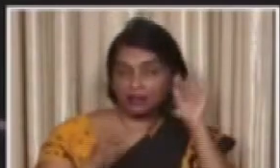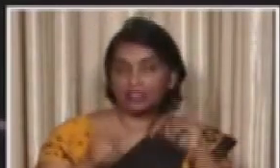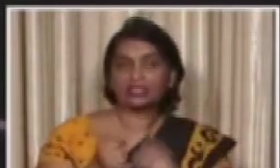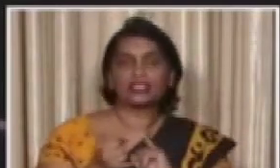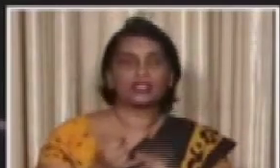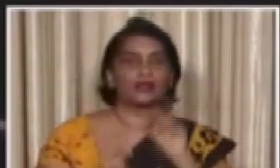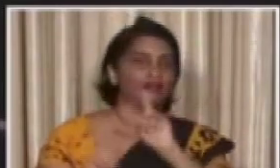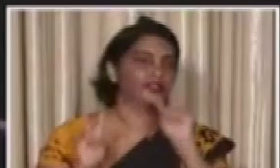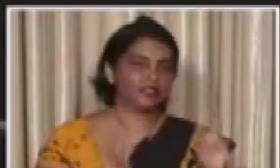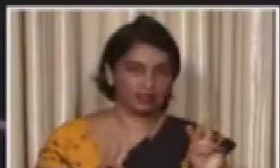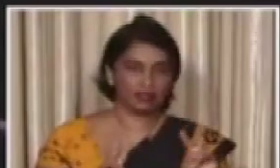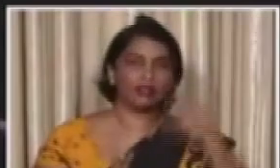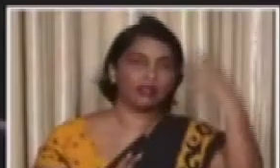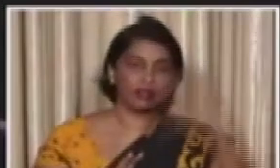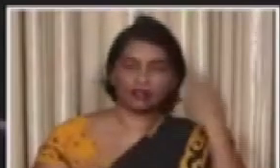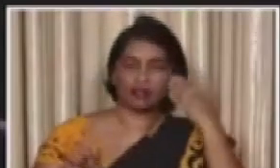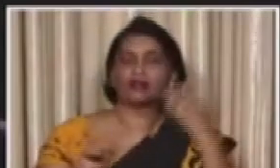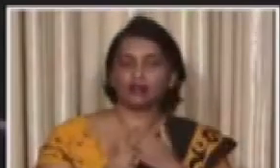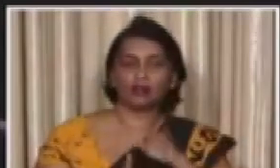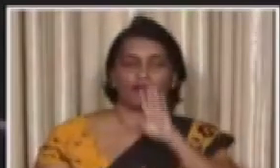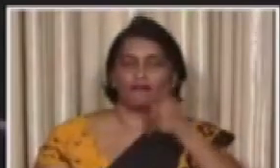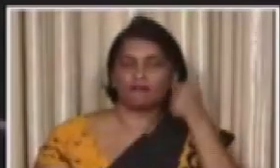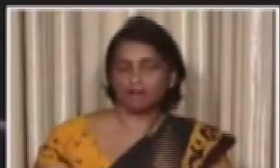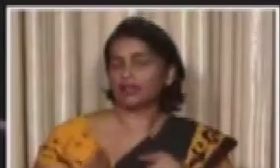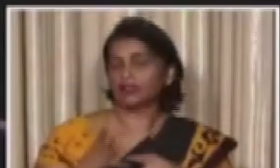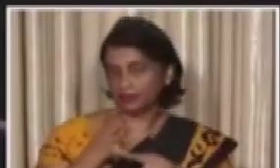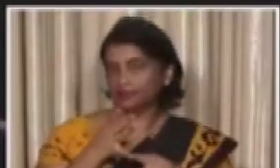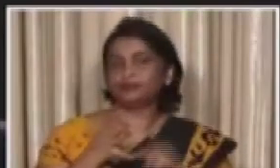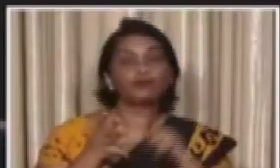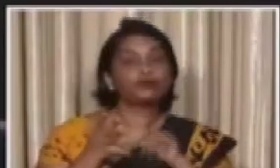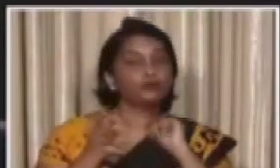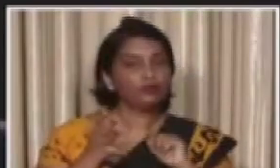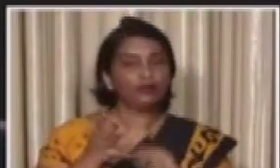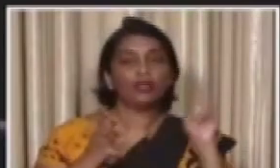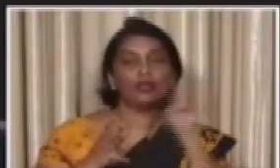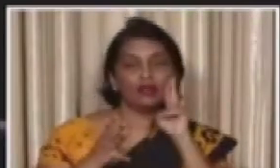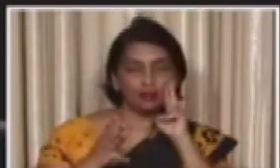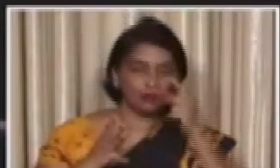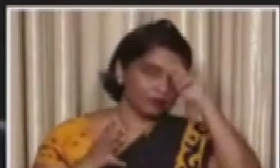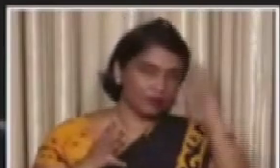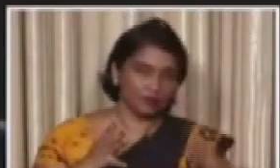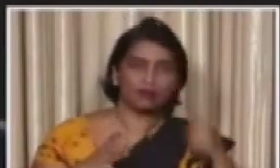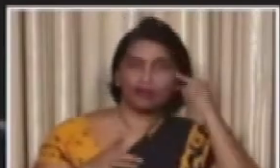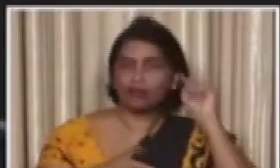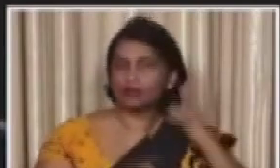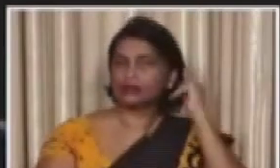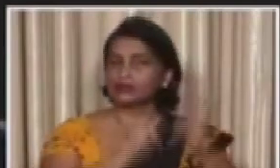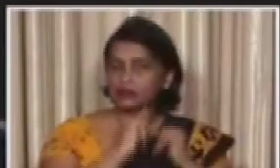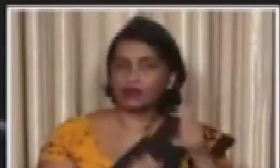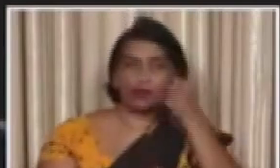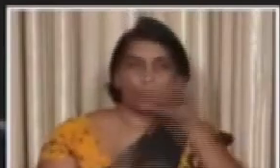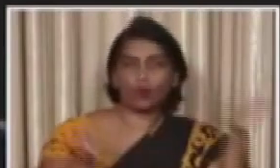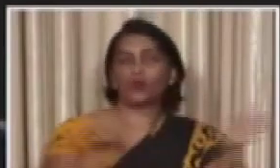සැප්තැම්බර් 22 ඉඳන්. හතර වෙන කාරණේ අතිශයින් වැදගත් එකක්. ඒ තමයි රනිල් වික්‍රමසිංහ මහතාට එල්ල කළ චෝදනාව හොරු